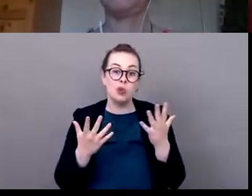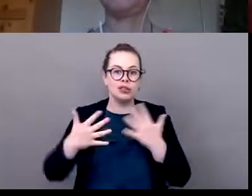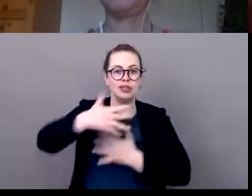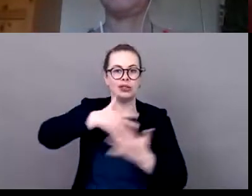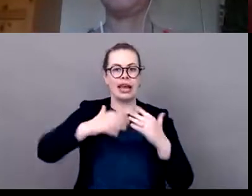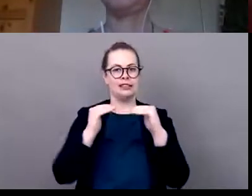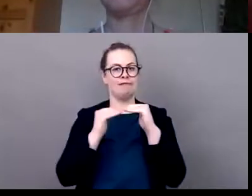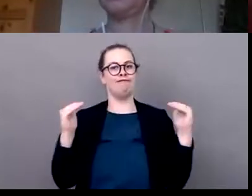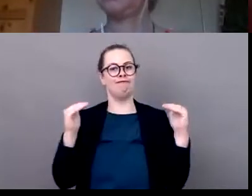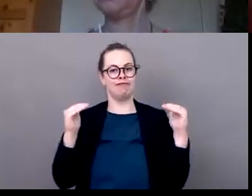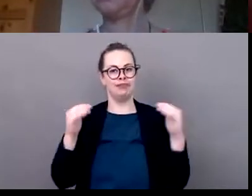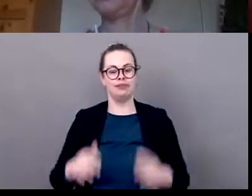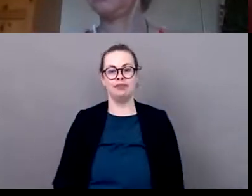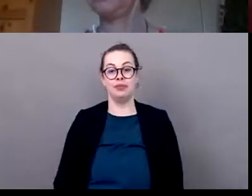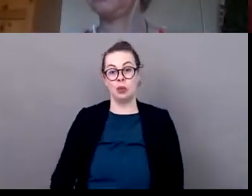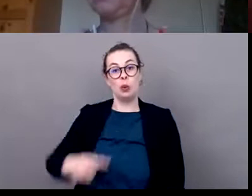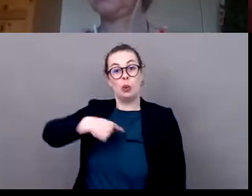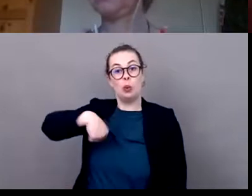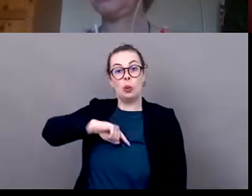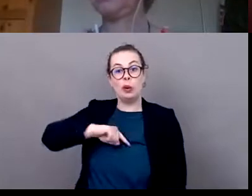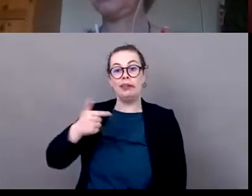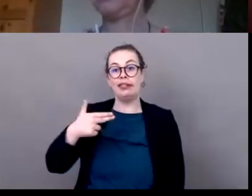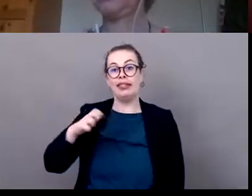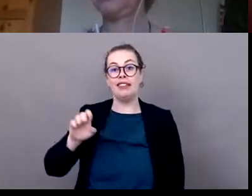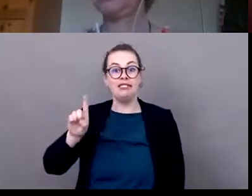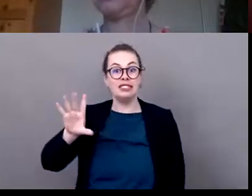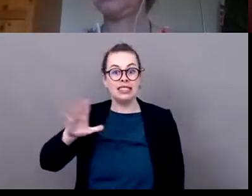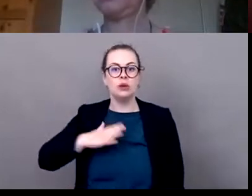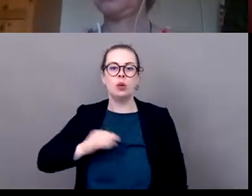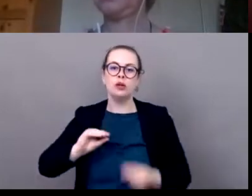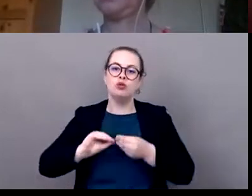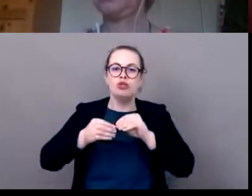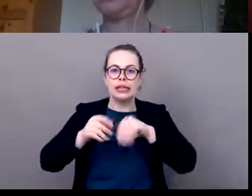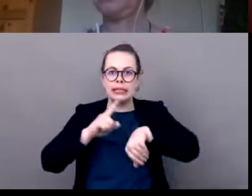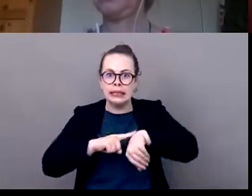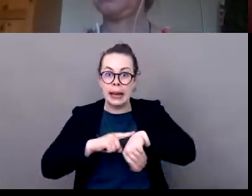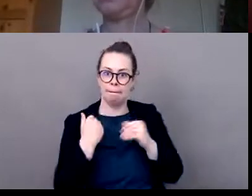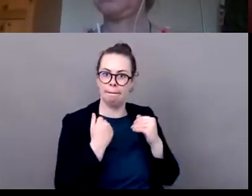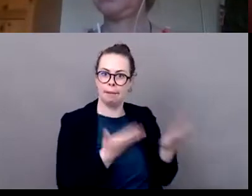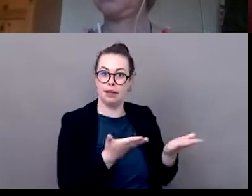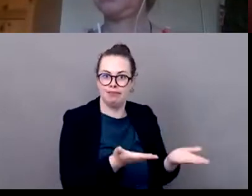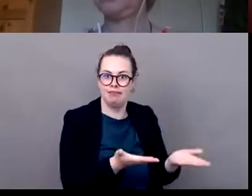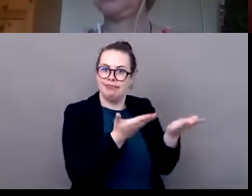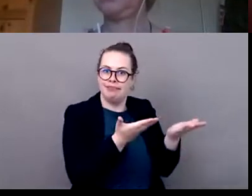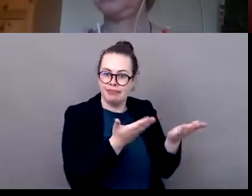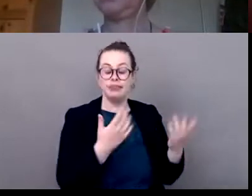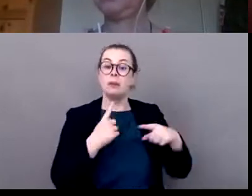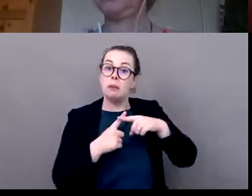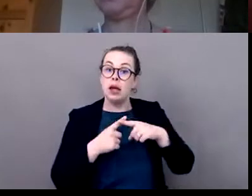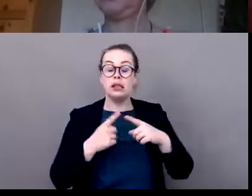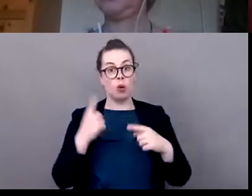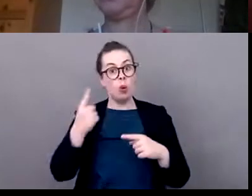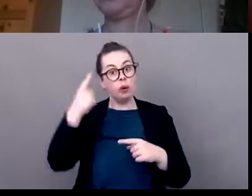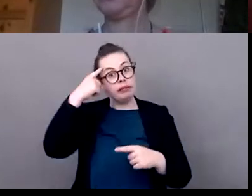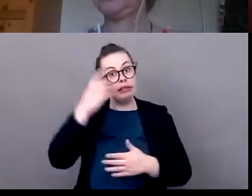vue de rendre notre société plus inclusive. De cette manière, nous créons de nouvelles opportunités. Alors, beaucoup de progrès a déjà